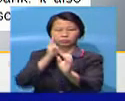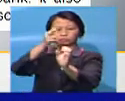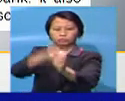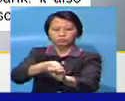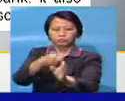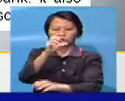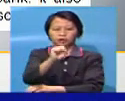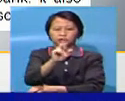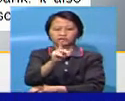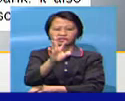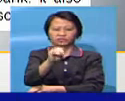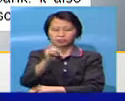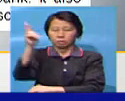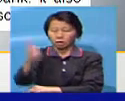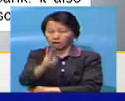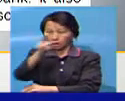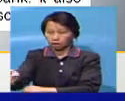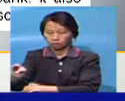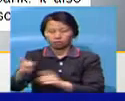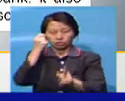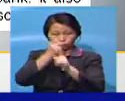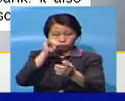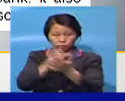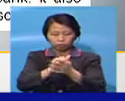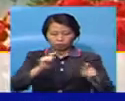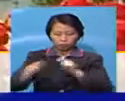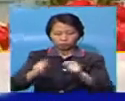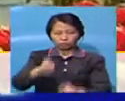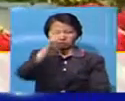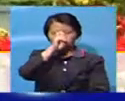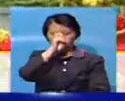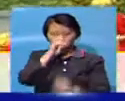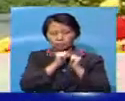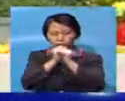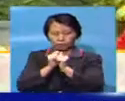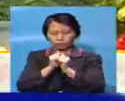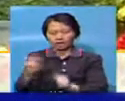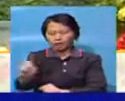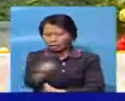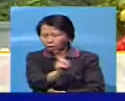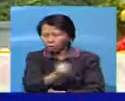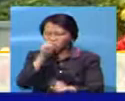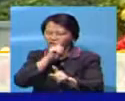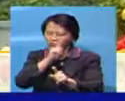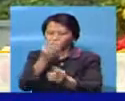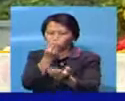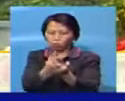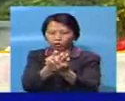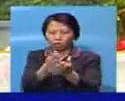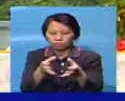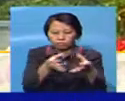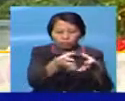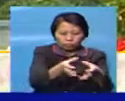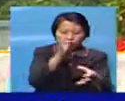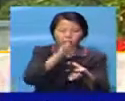skim haram tersebut. Bagi tujuan ini, satu tindakan penguatkuasaan bersama terhadap mana-mana penipuan kewangan dan komplot